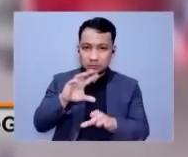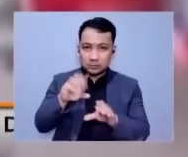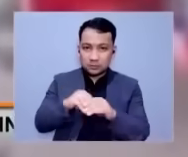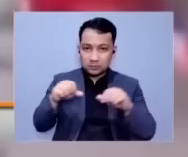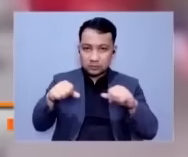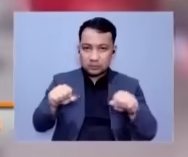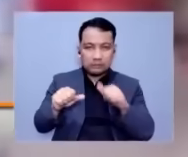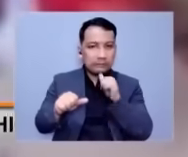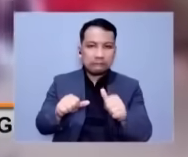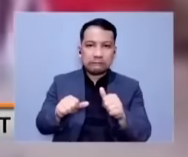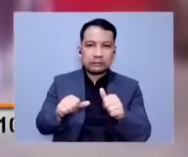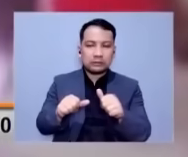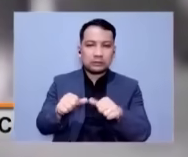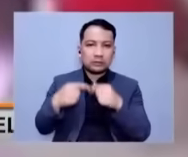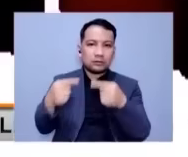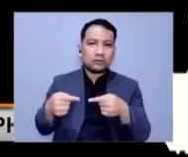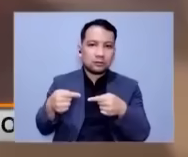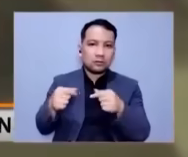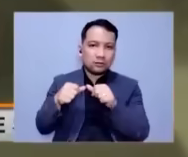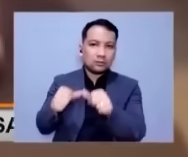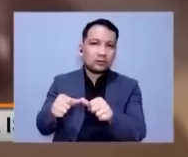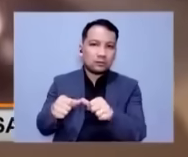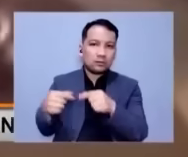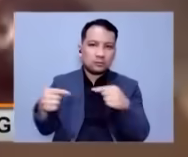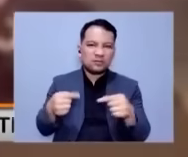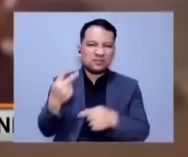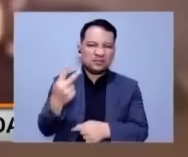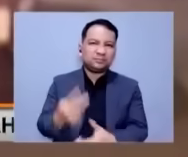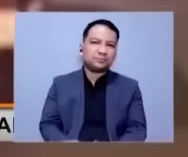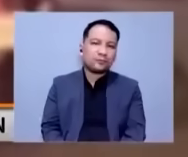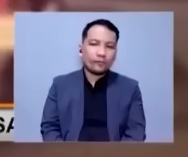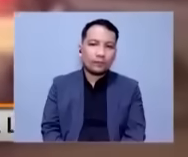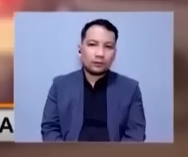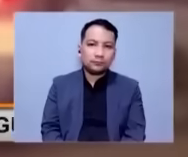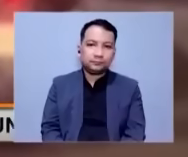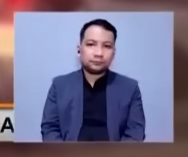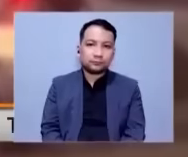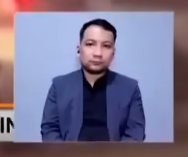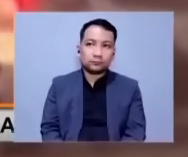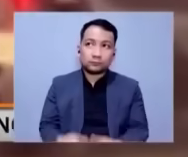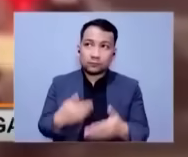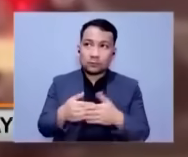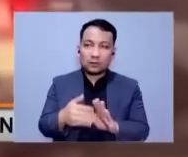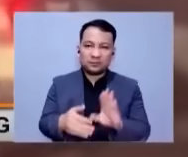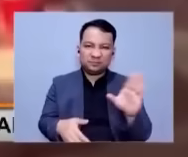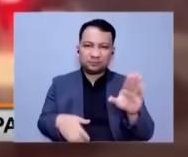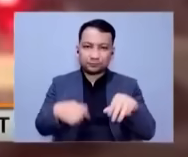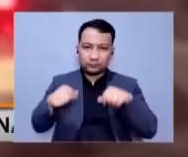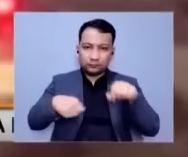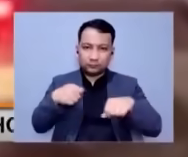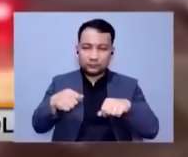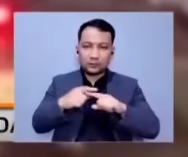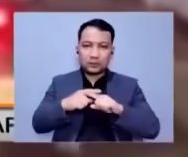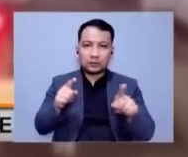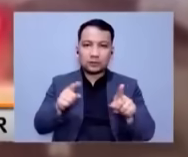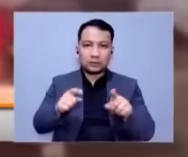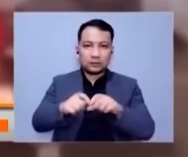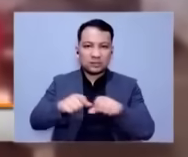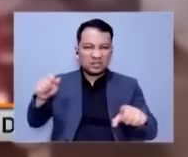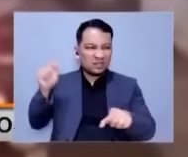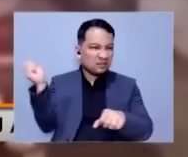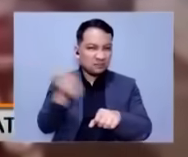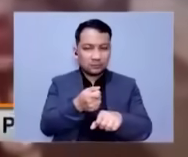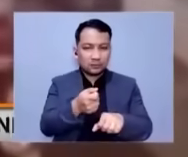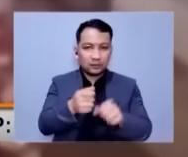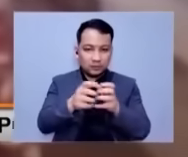pa rin maawat sa pagtatalo ang dalawa. Akma pang sasagasaan ng rider ang siklista, pero pinaghahampas ng siklista ang helmet